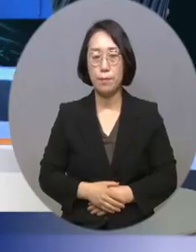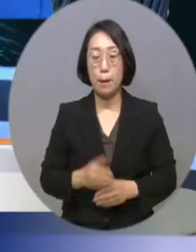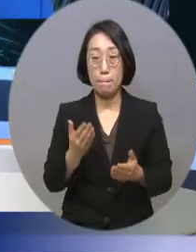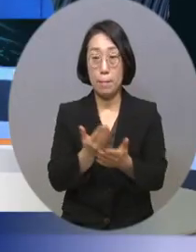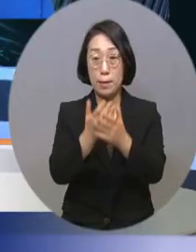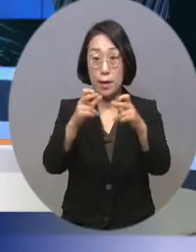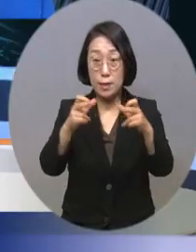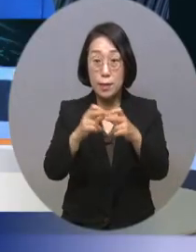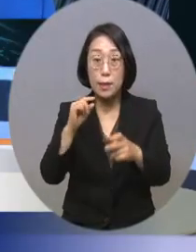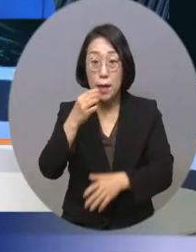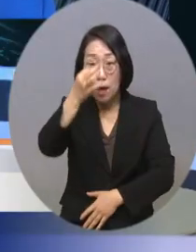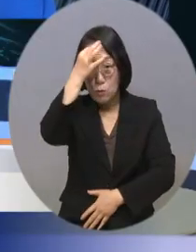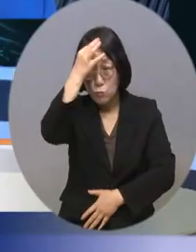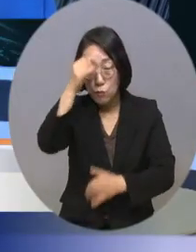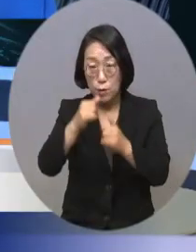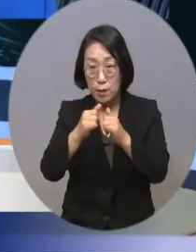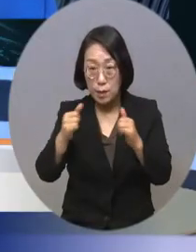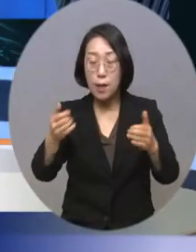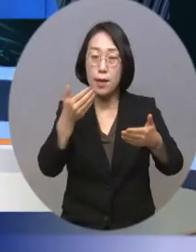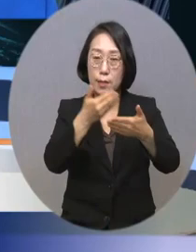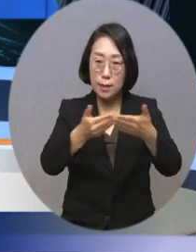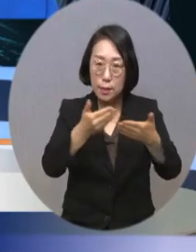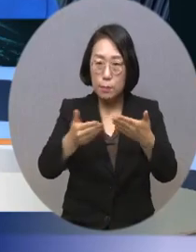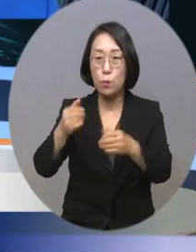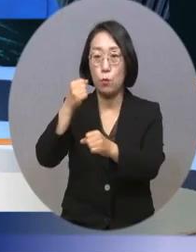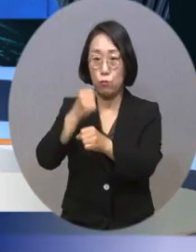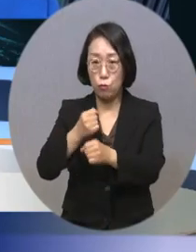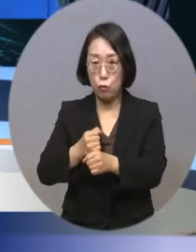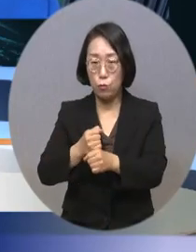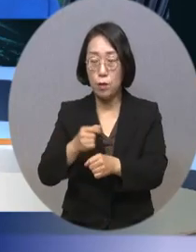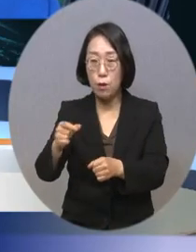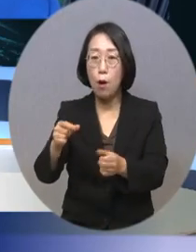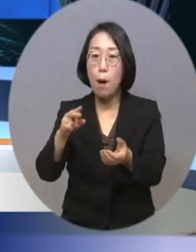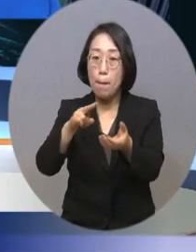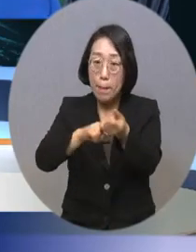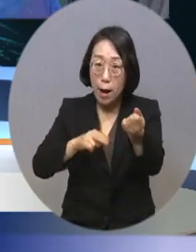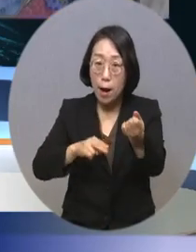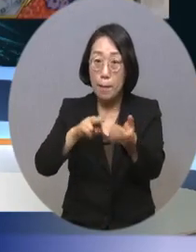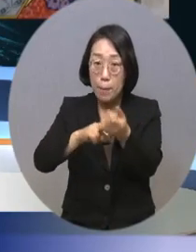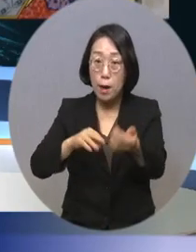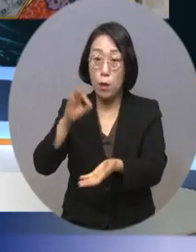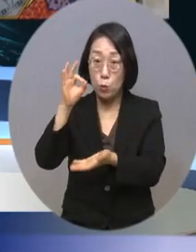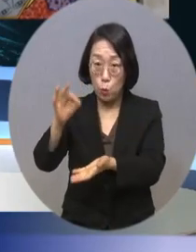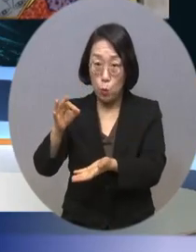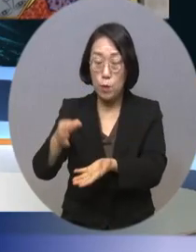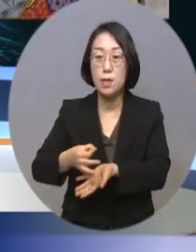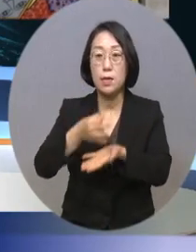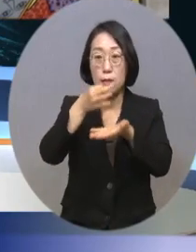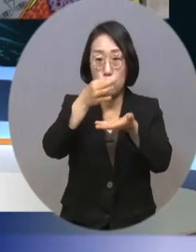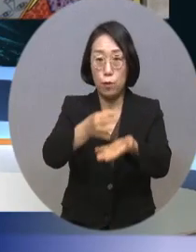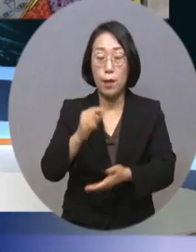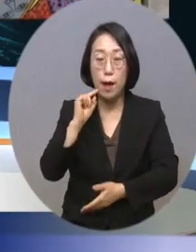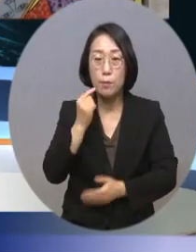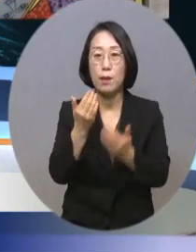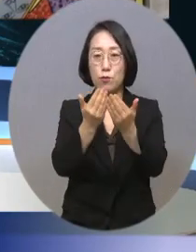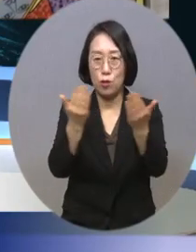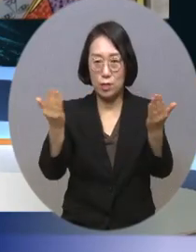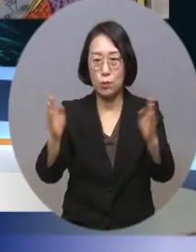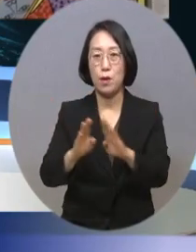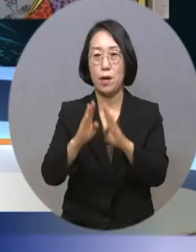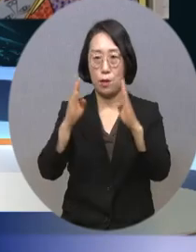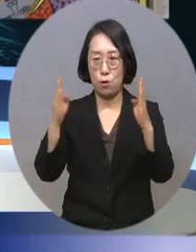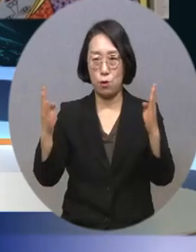발달장애 예술인들의 작품을 선보이고 작품 경매를 통해 얻은 수익금을 기부하는 아름다운 전시회가